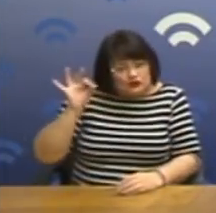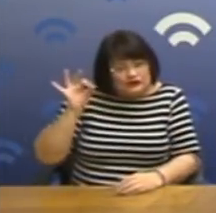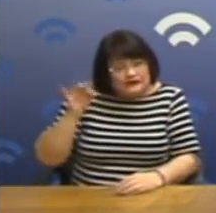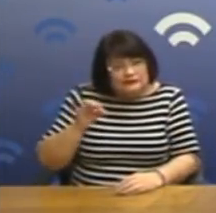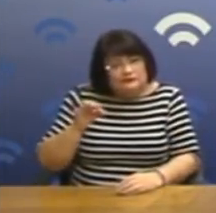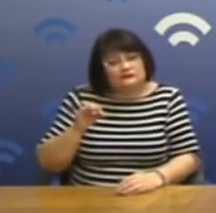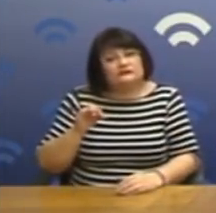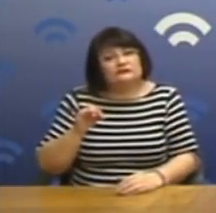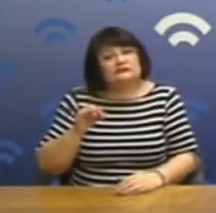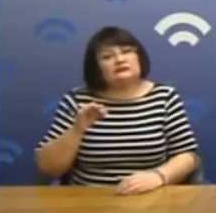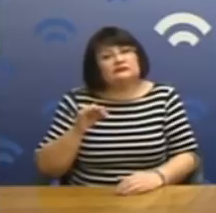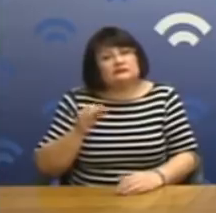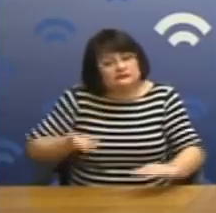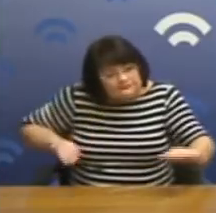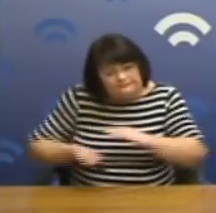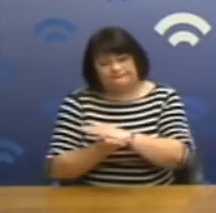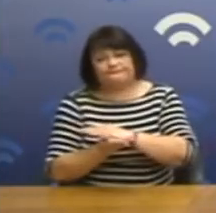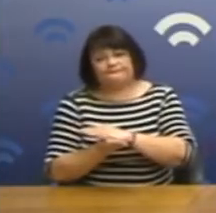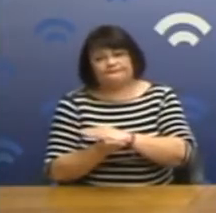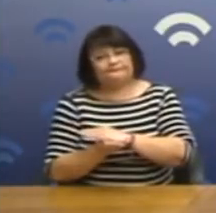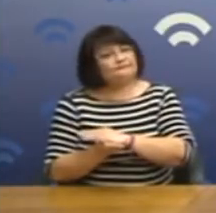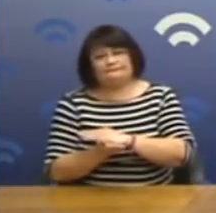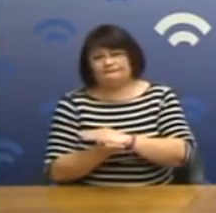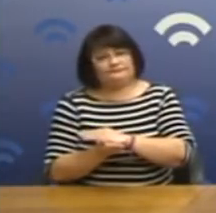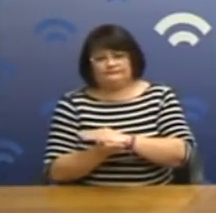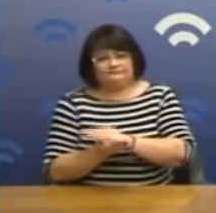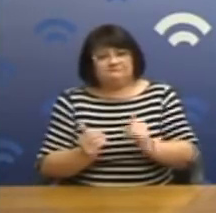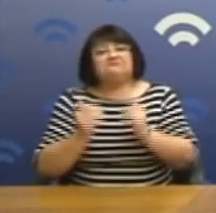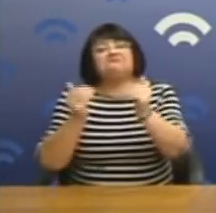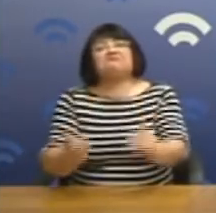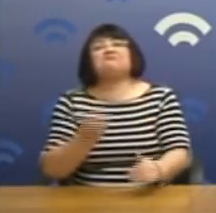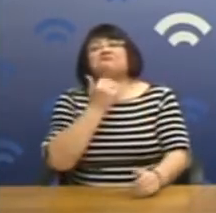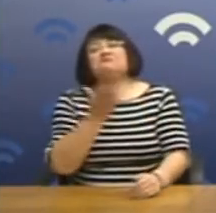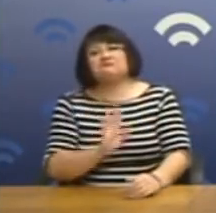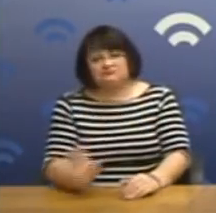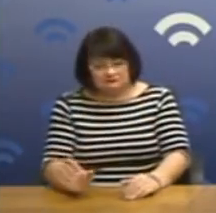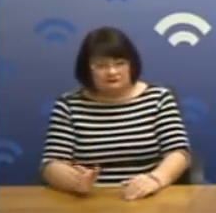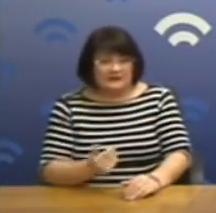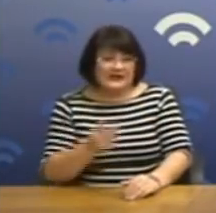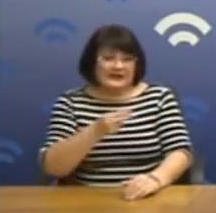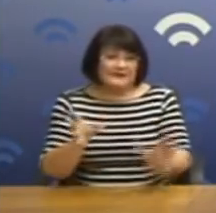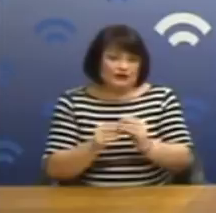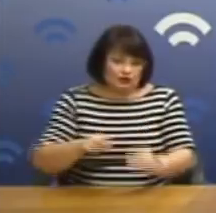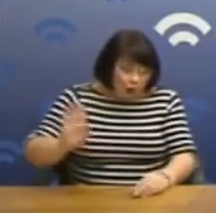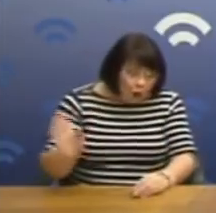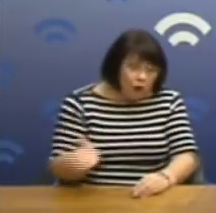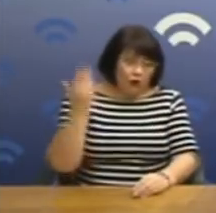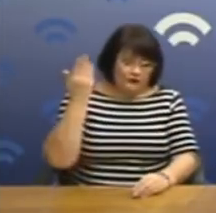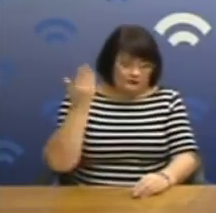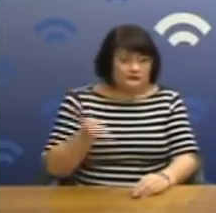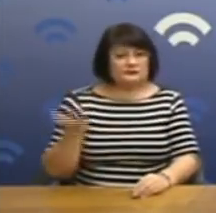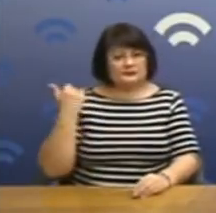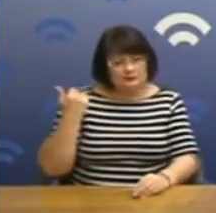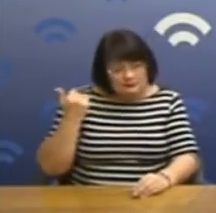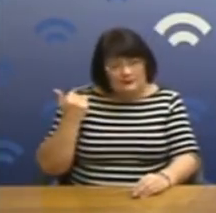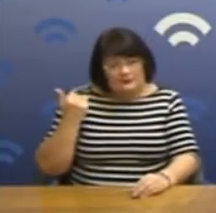οποίες η προσφυγή δεν θα έχει ανασταλτικό αποτέλεσμα, ειδικά για την απέλαση, κάτι που προβλεπόταν